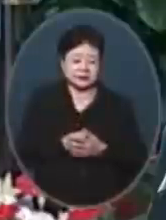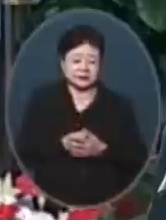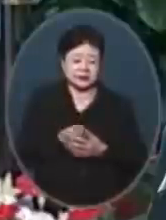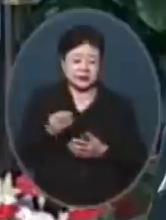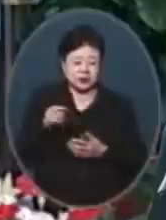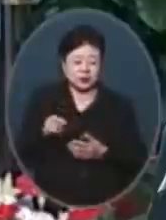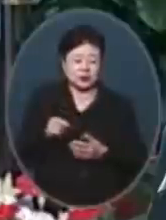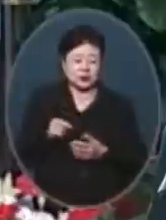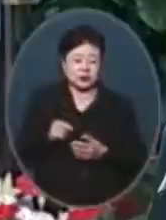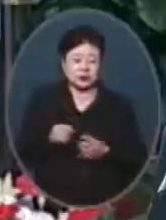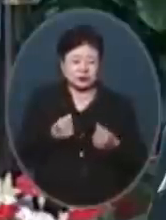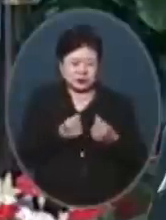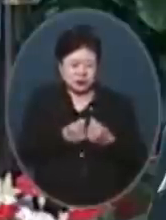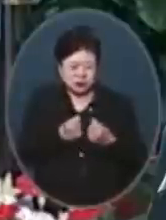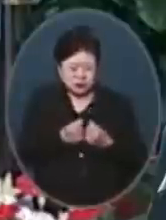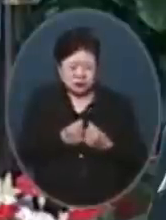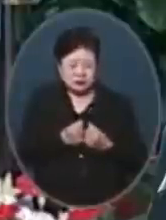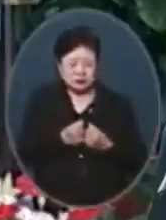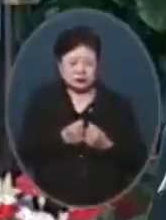목자들끼리 싸워서